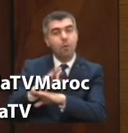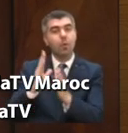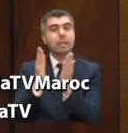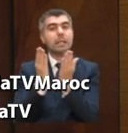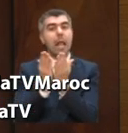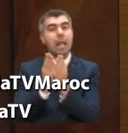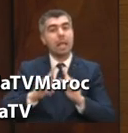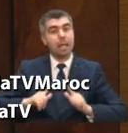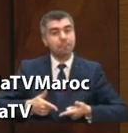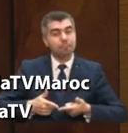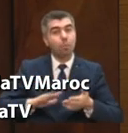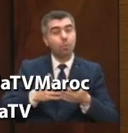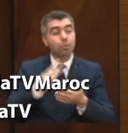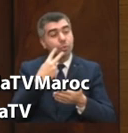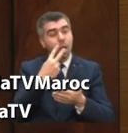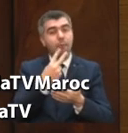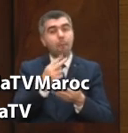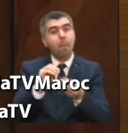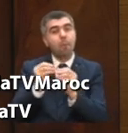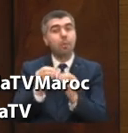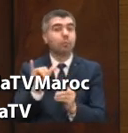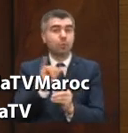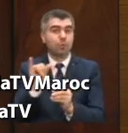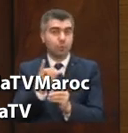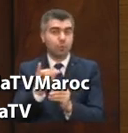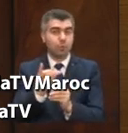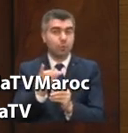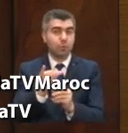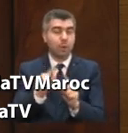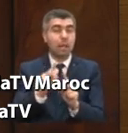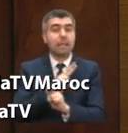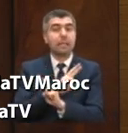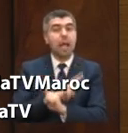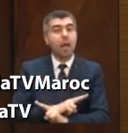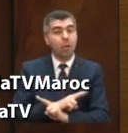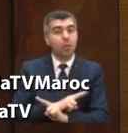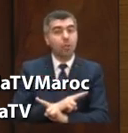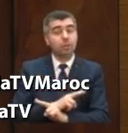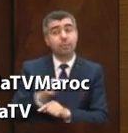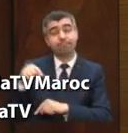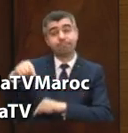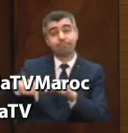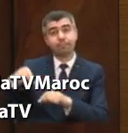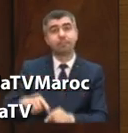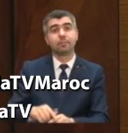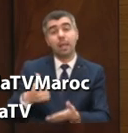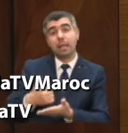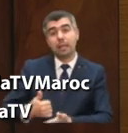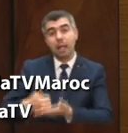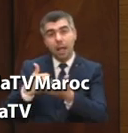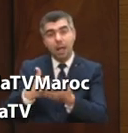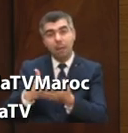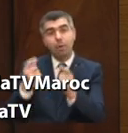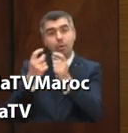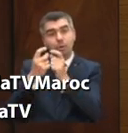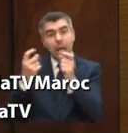كذلك إعادة النظر في الوضعية الحقيقية اللي كيعيشوها المتقاعدين في البلاد. سيد الوزير، الدعم المالي